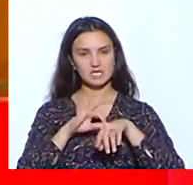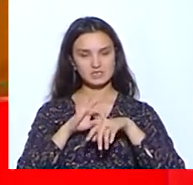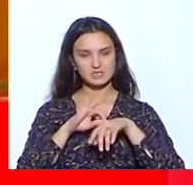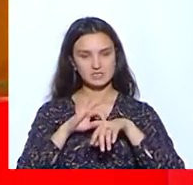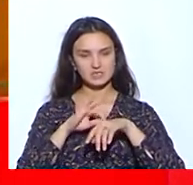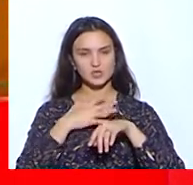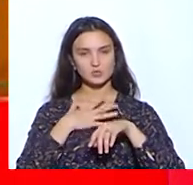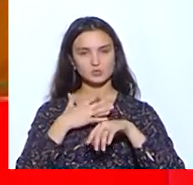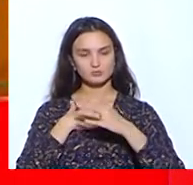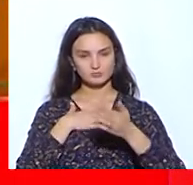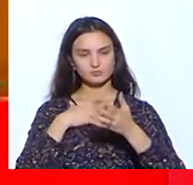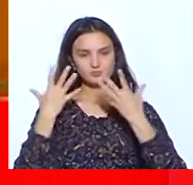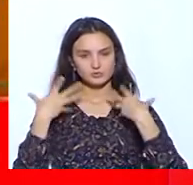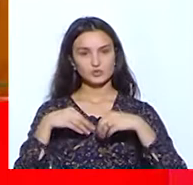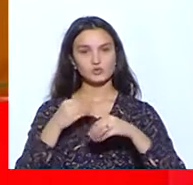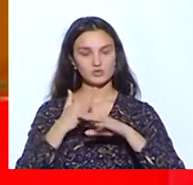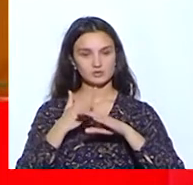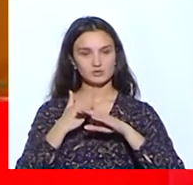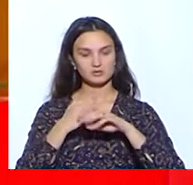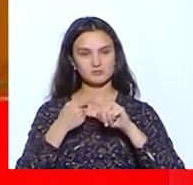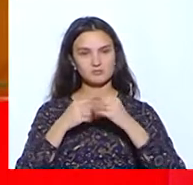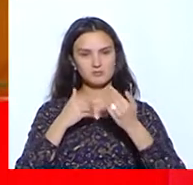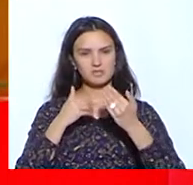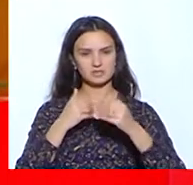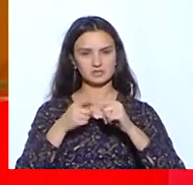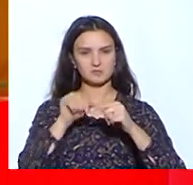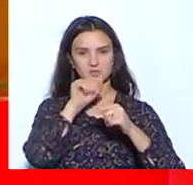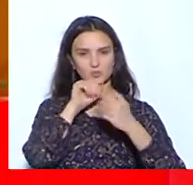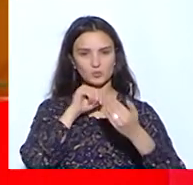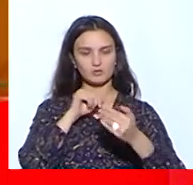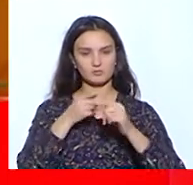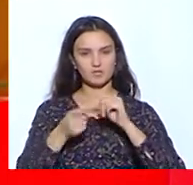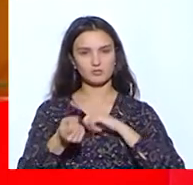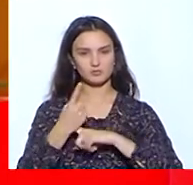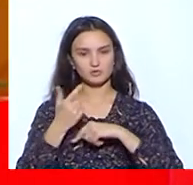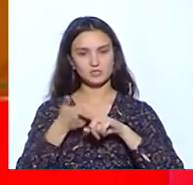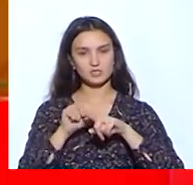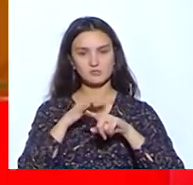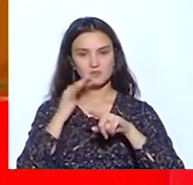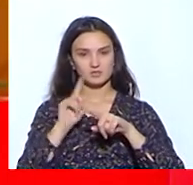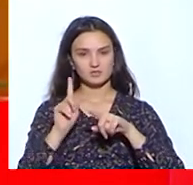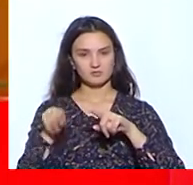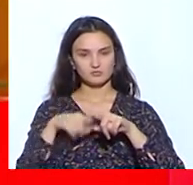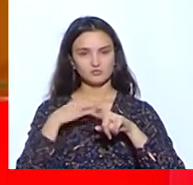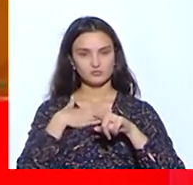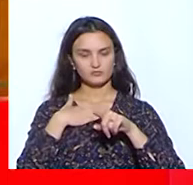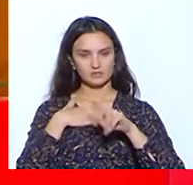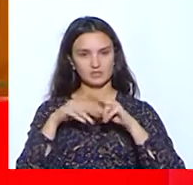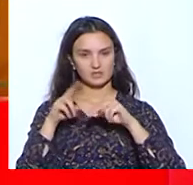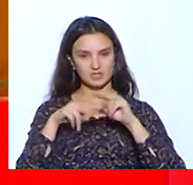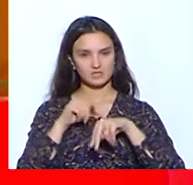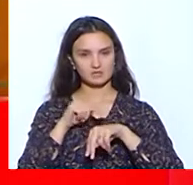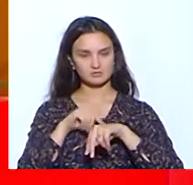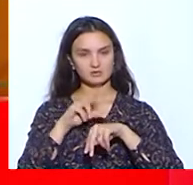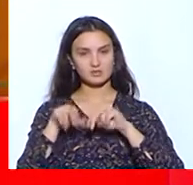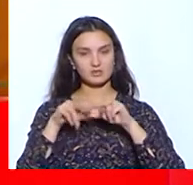სასუნთქ სისტემაში, გენიტალიებზე ცხოვრობენ, მათი დამსახურება აღმოჩნდა ძალიან ბევრი რა, მათ შორის ჩვენი გუნებგანწყობა